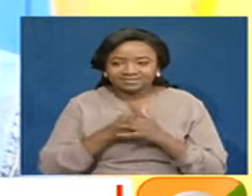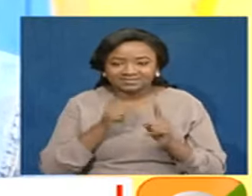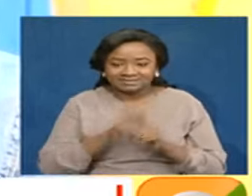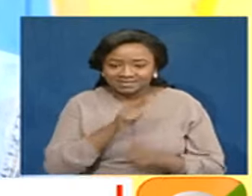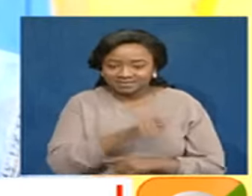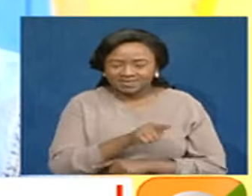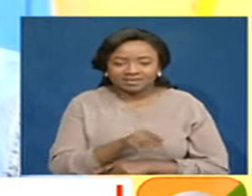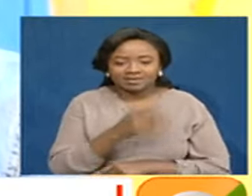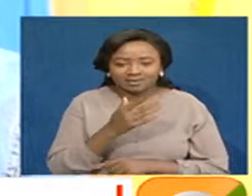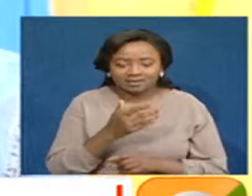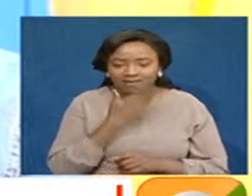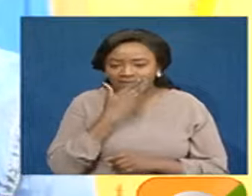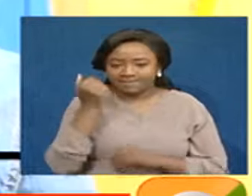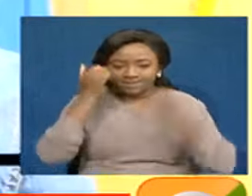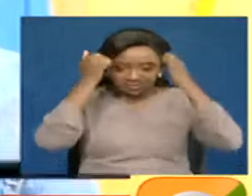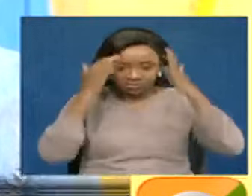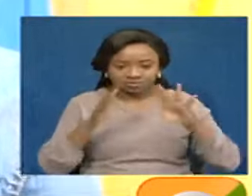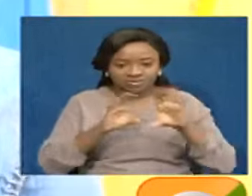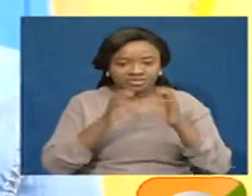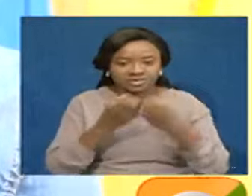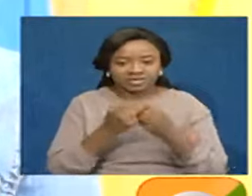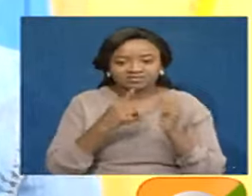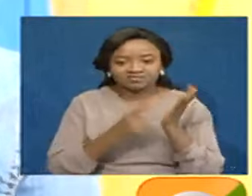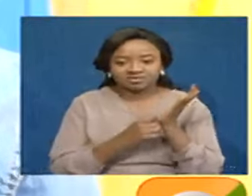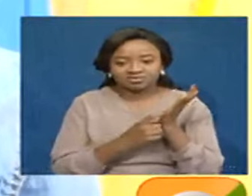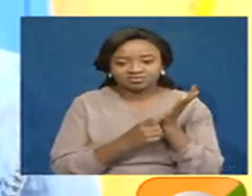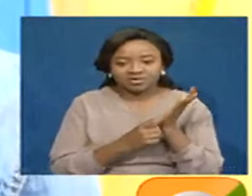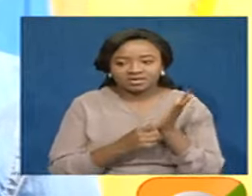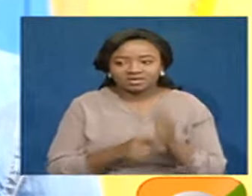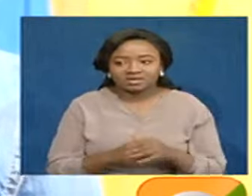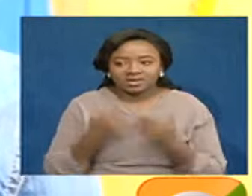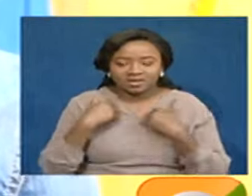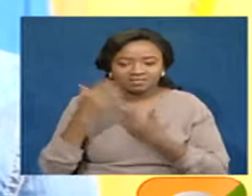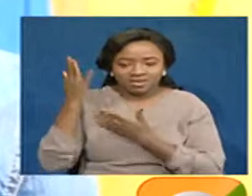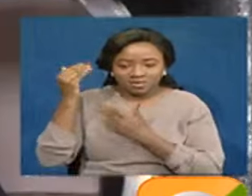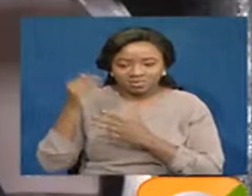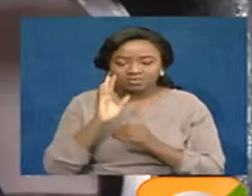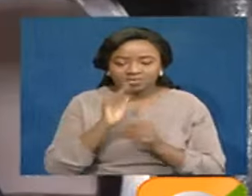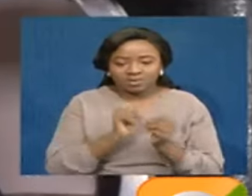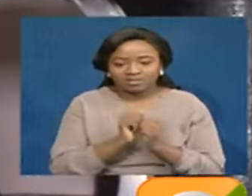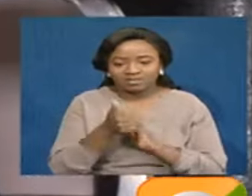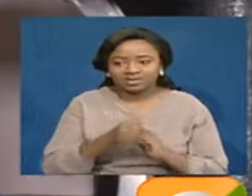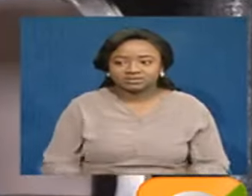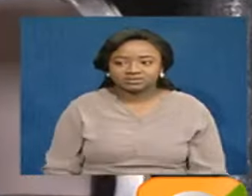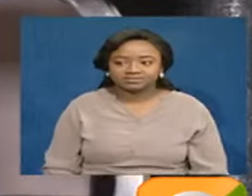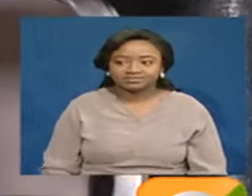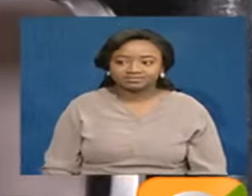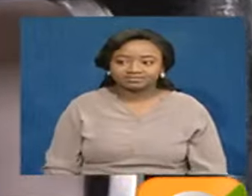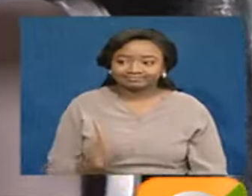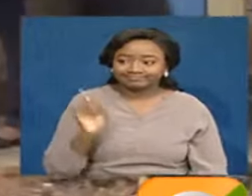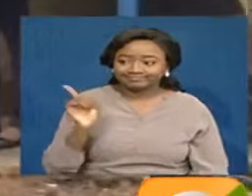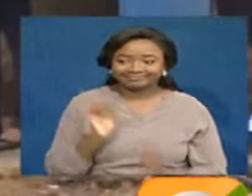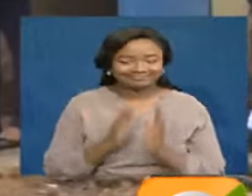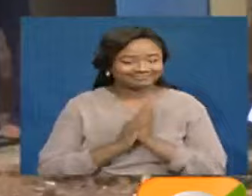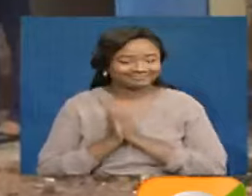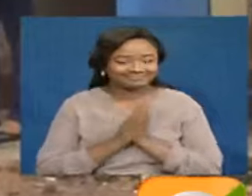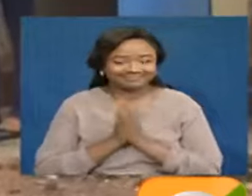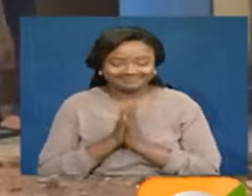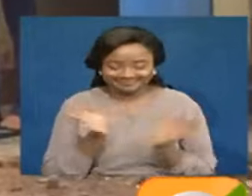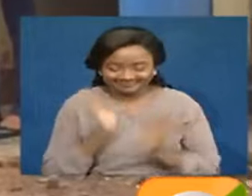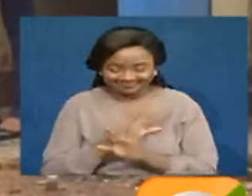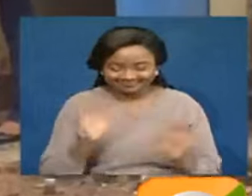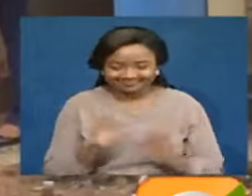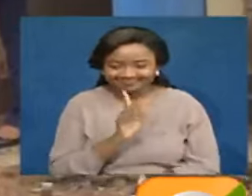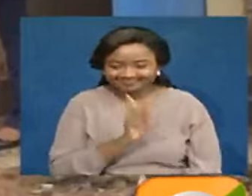wanafunzi ambao wanafanya vyema kwenye darasa hilo na matarajio atafanya vyema pia. Sasa Charity yuko tayari kukamilisha